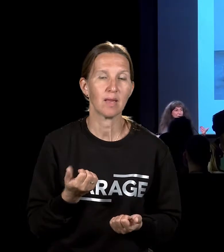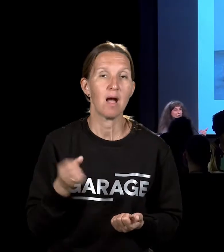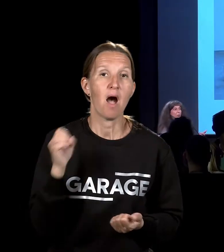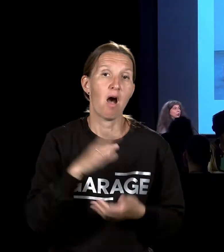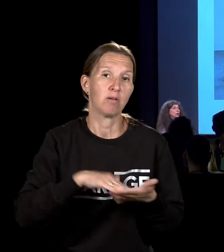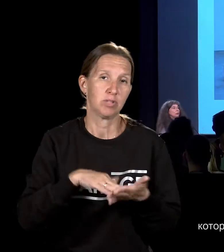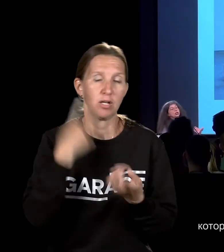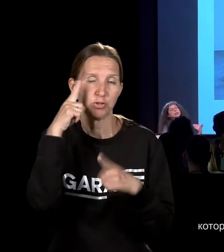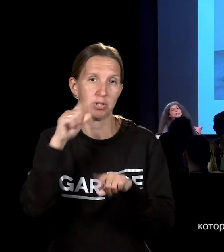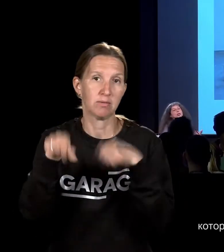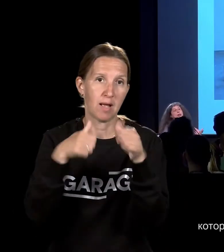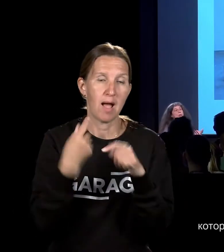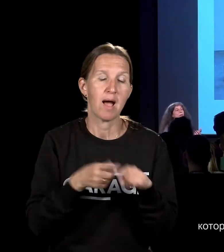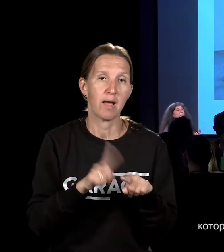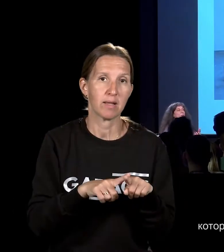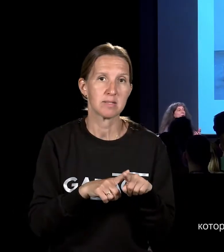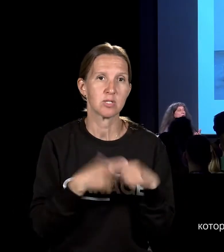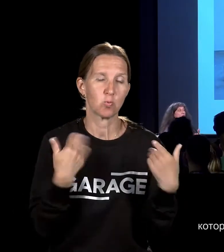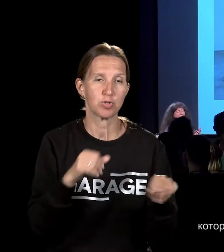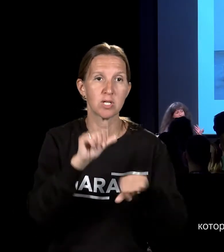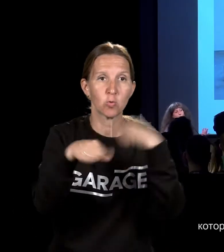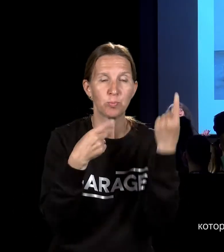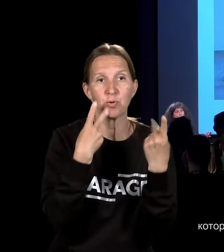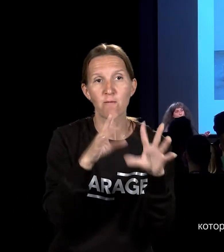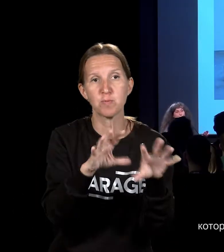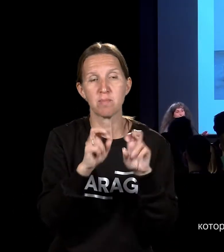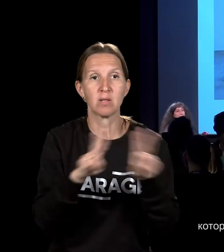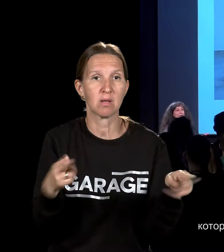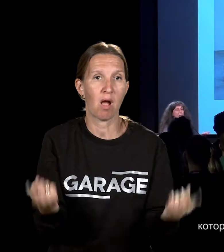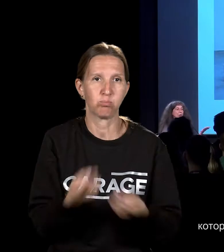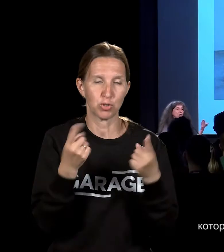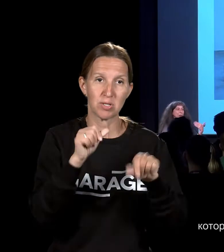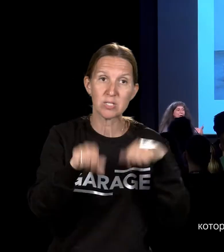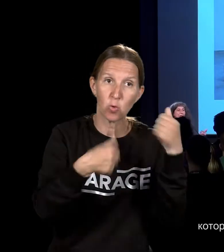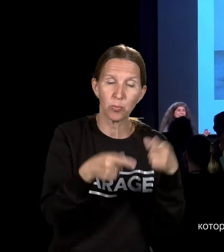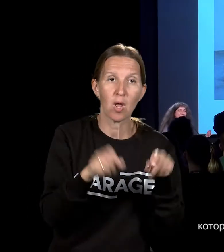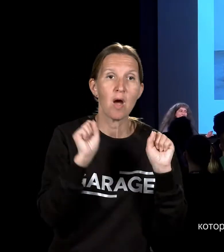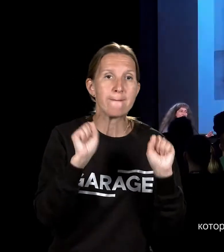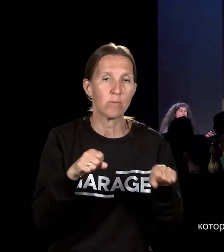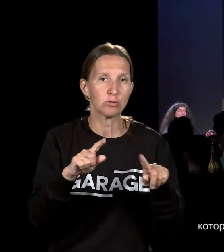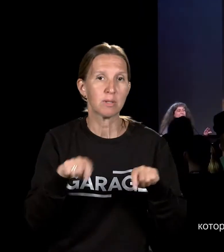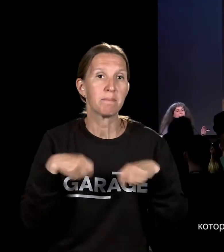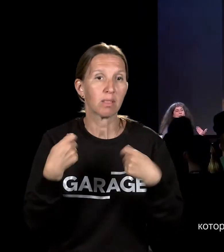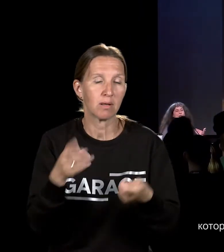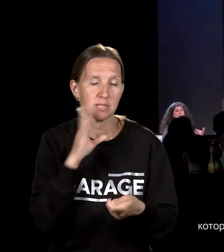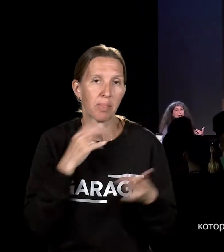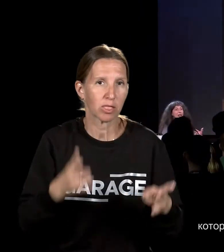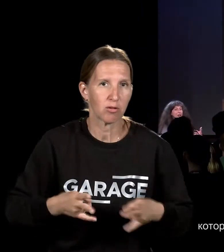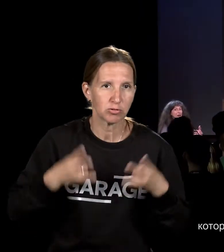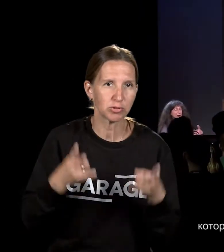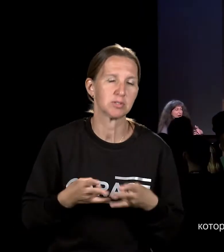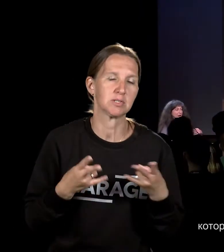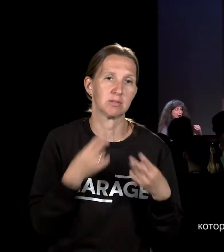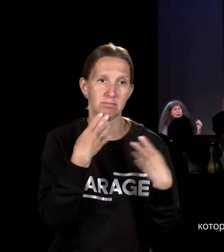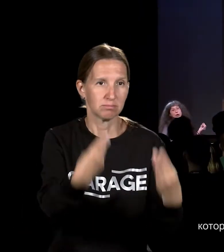чем дальше он работает, тем дальше эти вещи начинают восприниматься как просто скульптура, которая может передать нежность, которая может передать